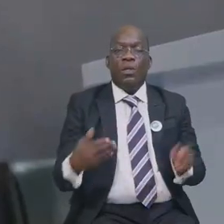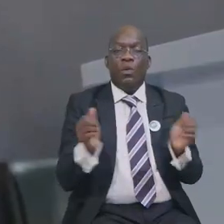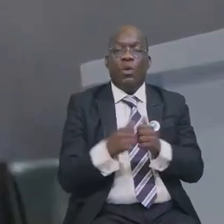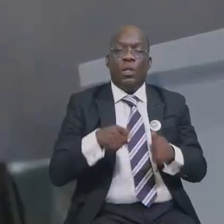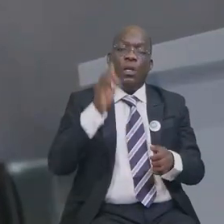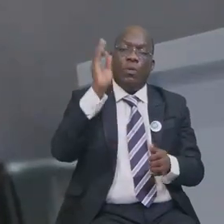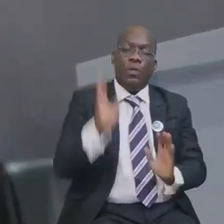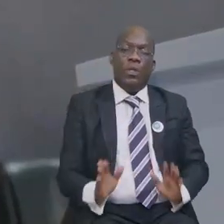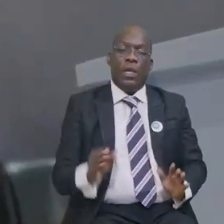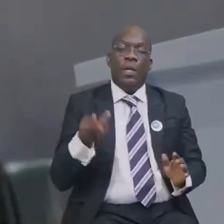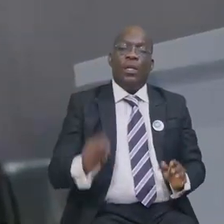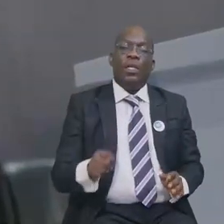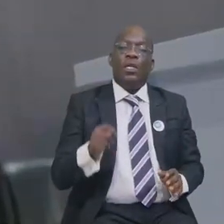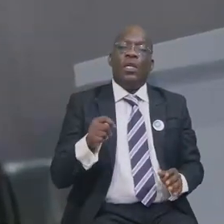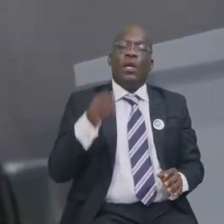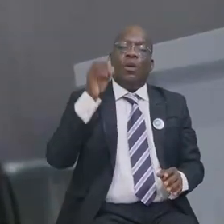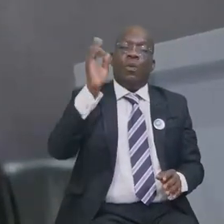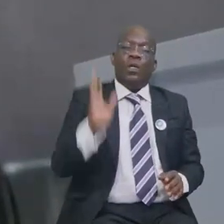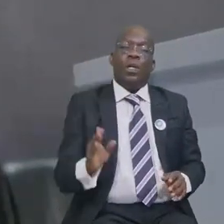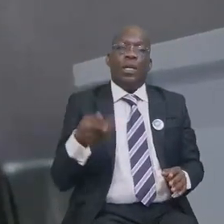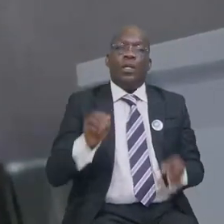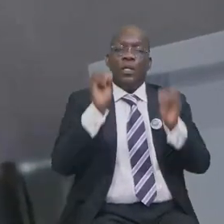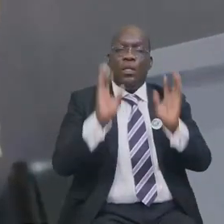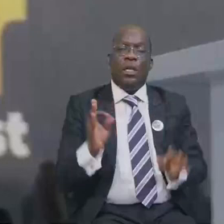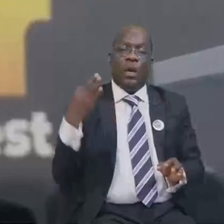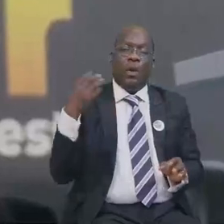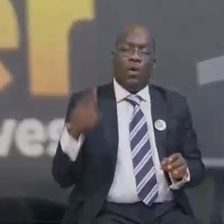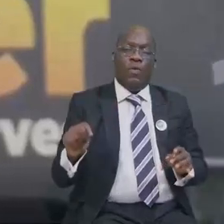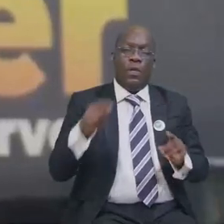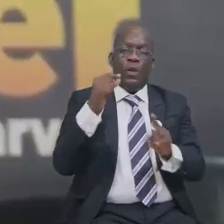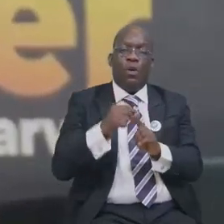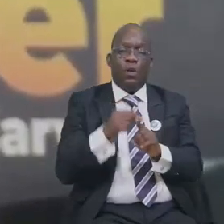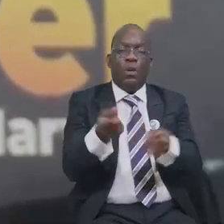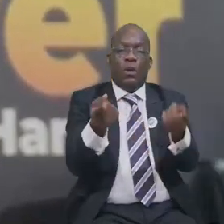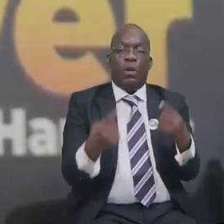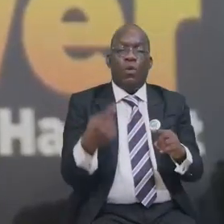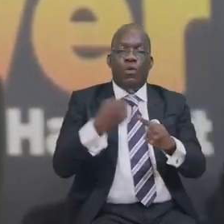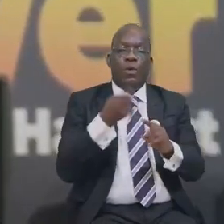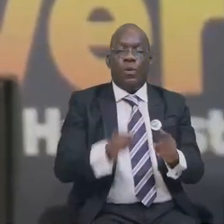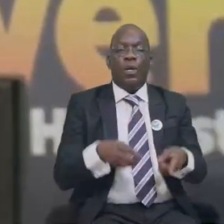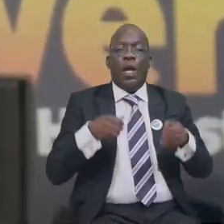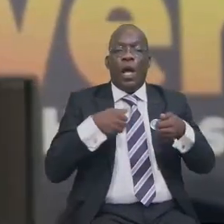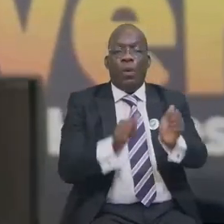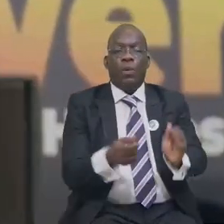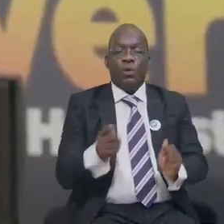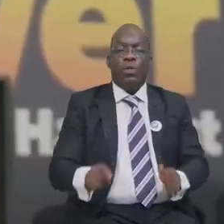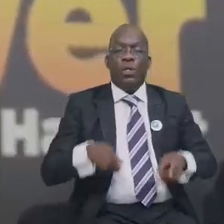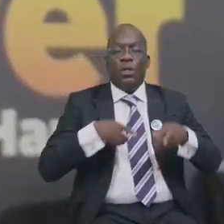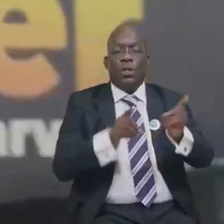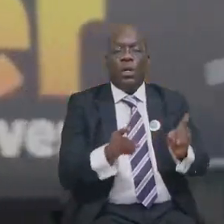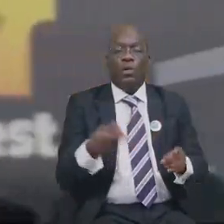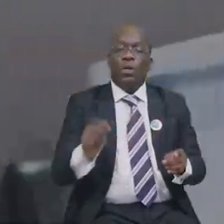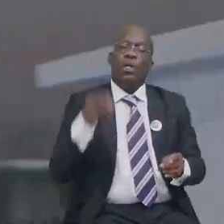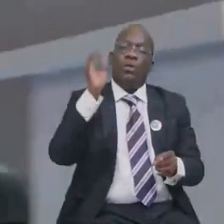le prédicateur, le pasteur et l'enseignant de la parole de Dieu venant des apôtres, des prophètes, des évangélistes et des enseignants.